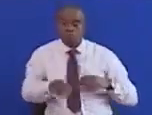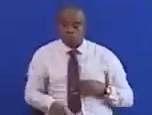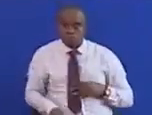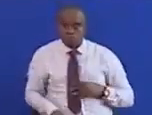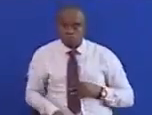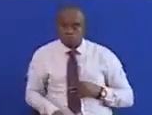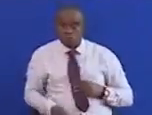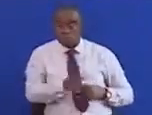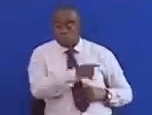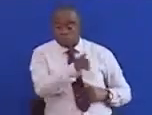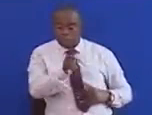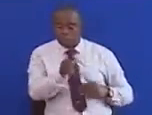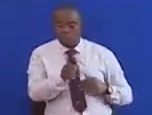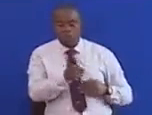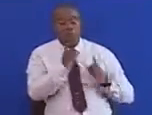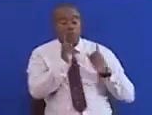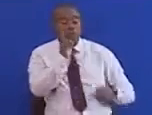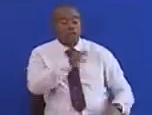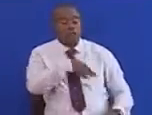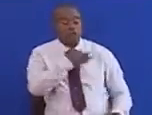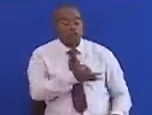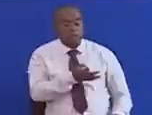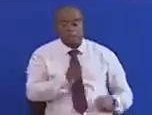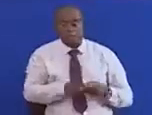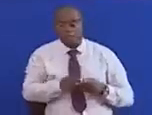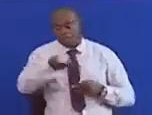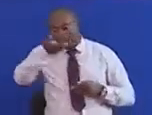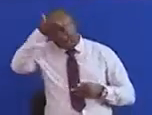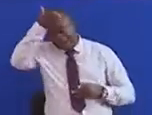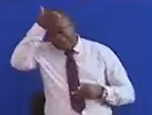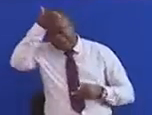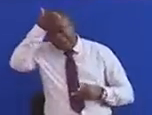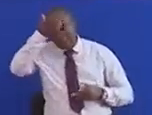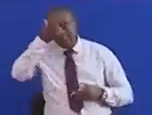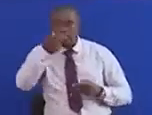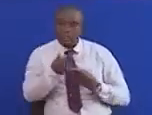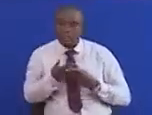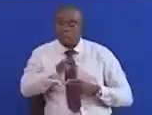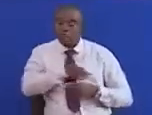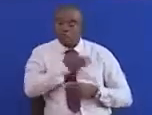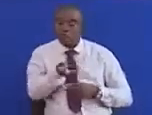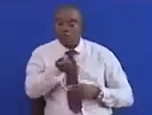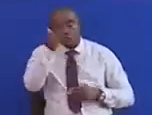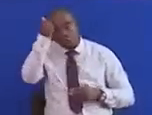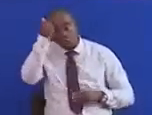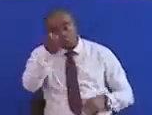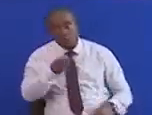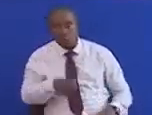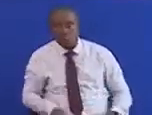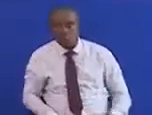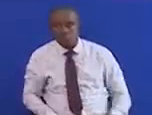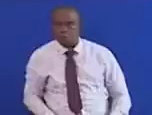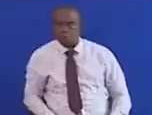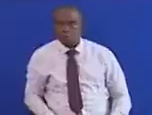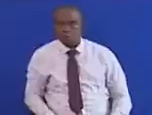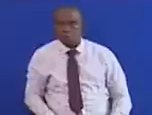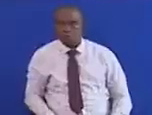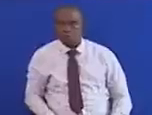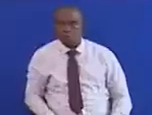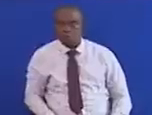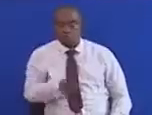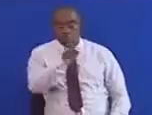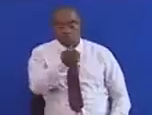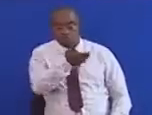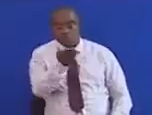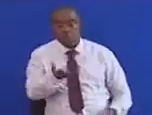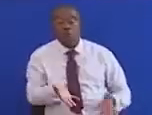wale wanaojitolea wakumbukwe, wasiachwe tu kwa sababu hapa aliingia kwa kuwa hata hao wengine